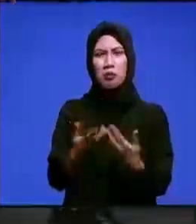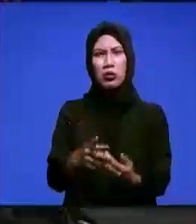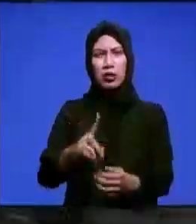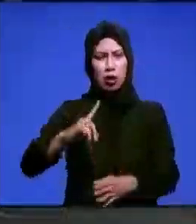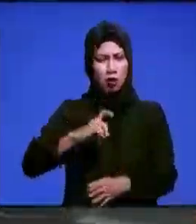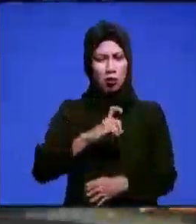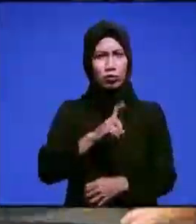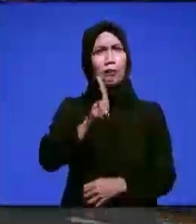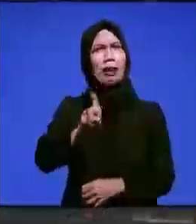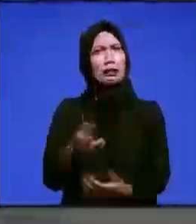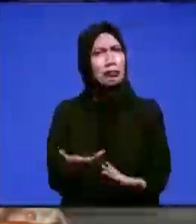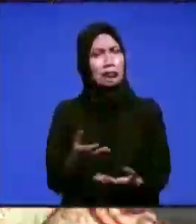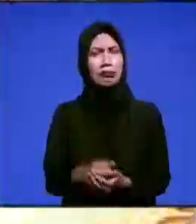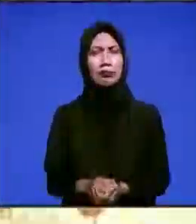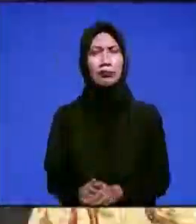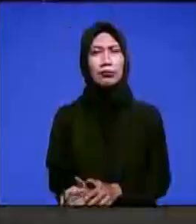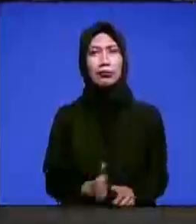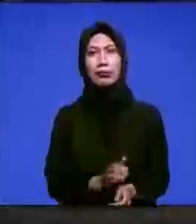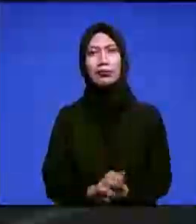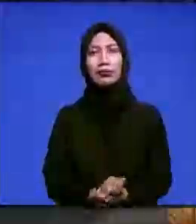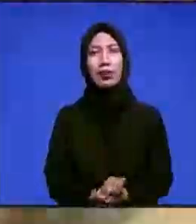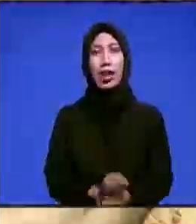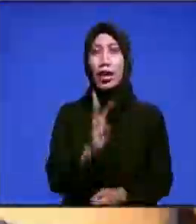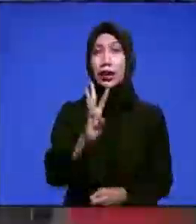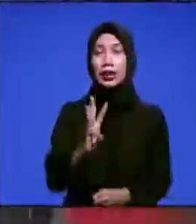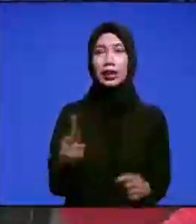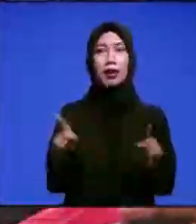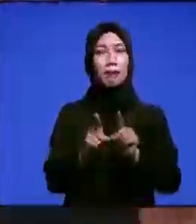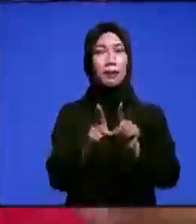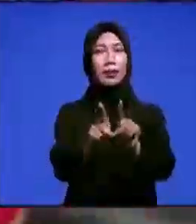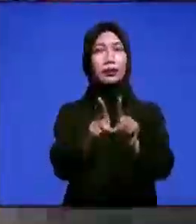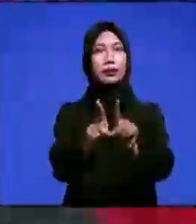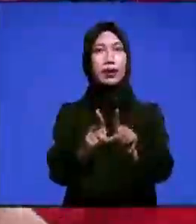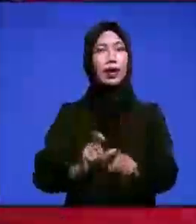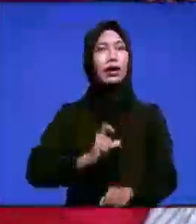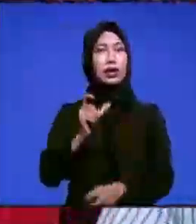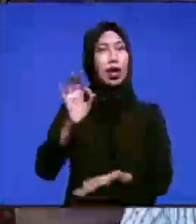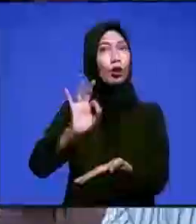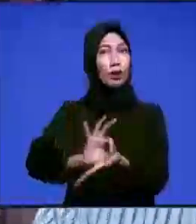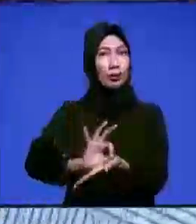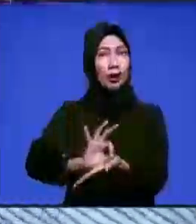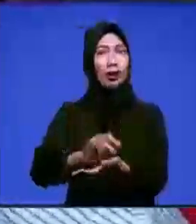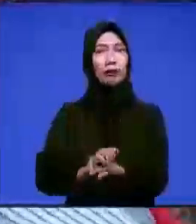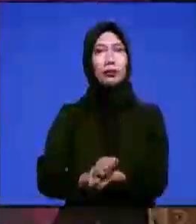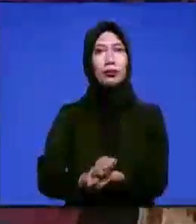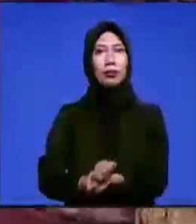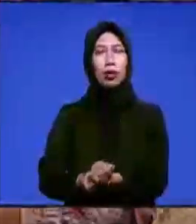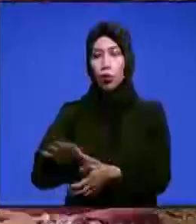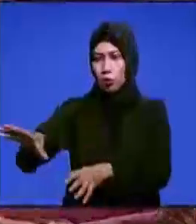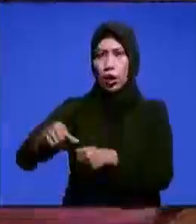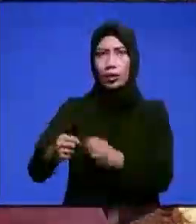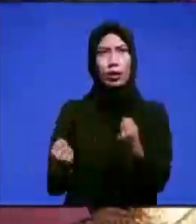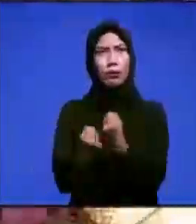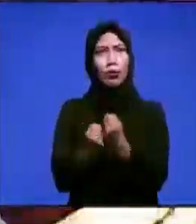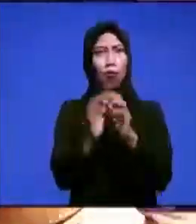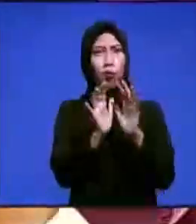menghindar. Sementara itu, tiga pasangan calon wali kota Mataram yang mendaftar ke KPU Kota Mataram masing-masing membawa massa berjumlah